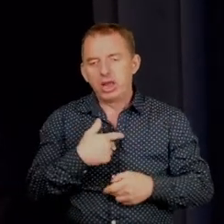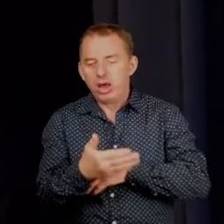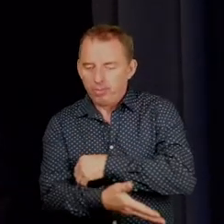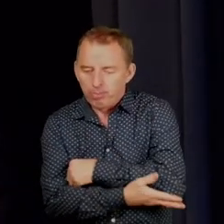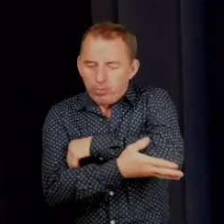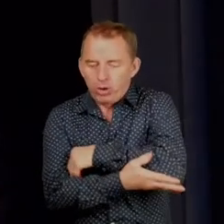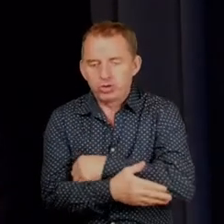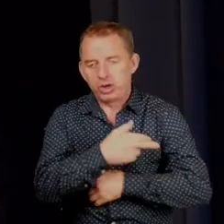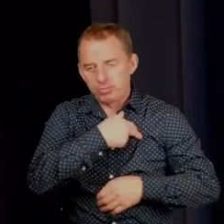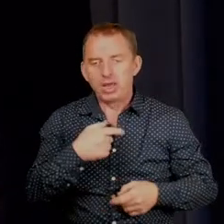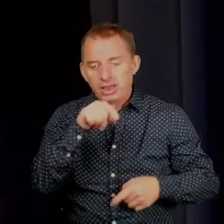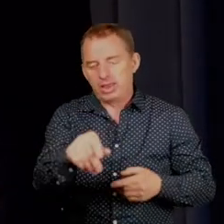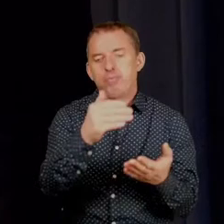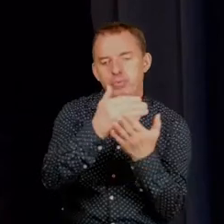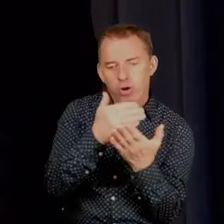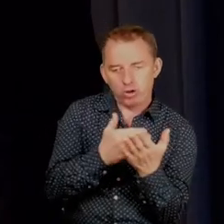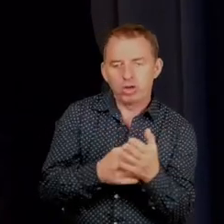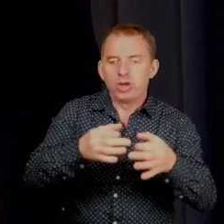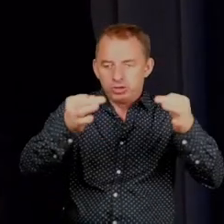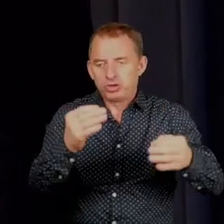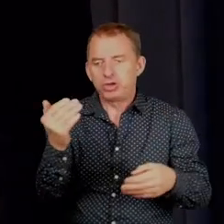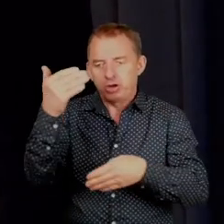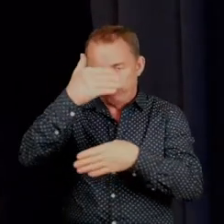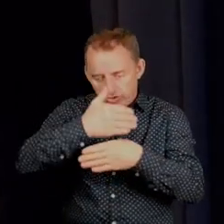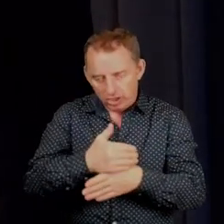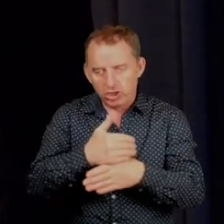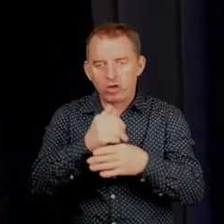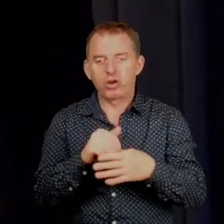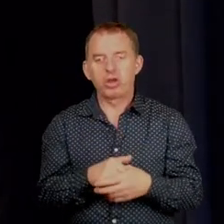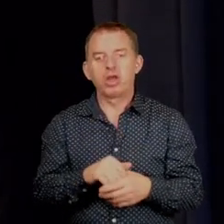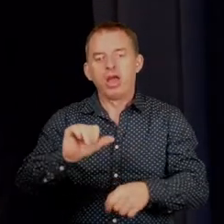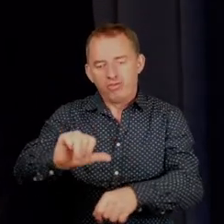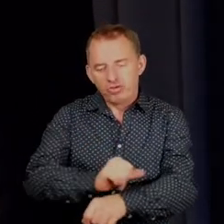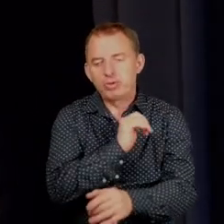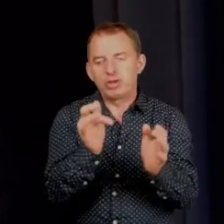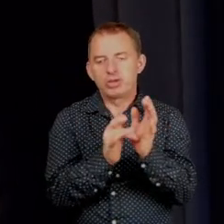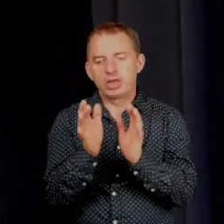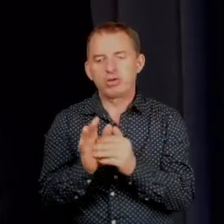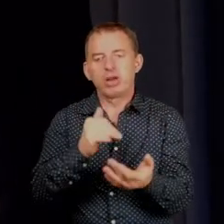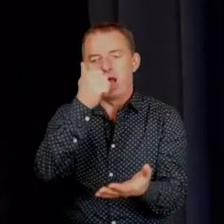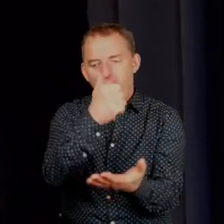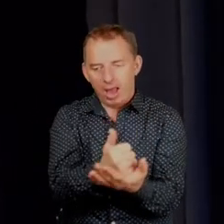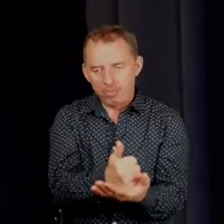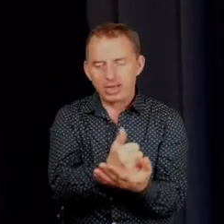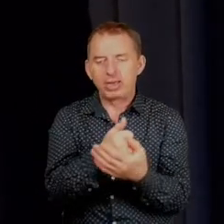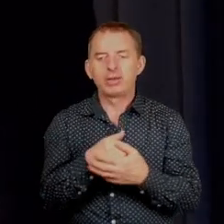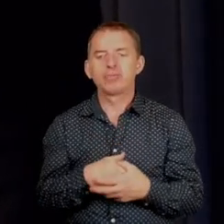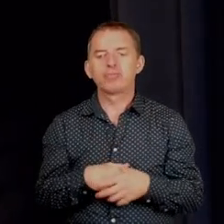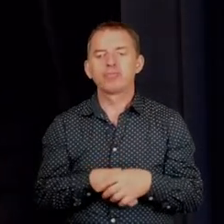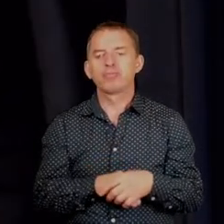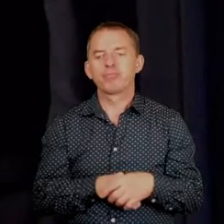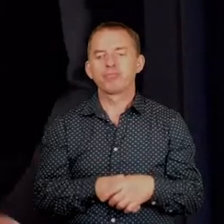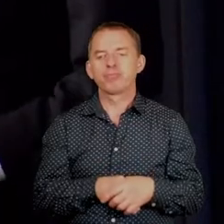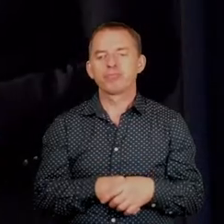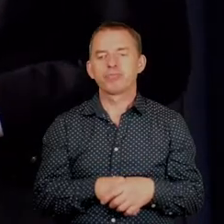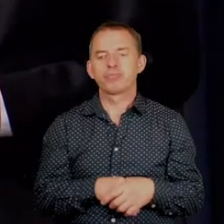nas tym programem dzisiejszego wieczoru. In Christ's name. W imieniu Jezusa. Amen. Amen.